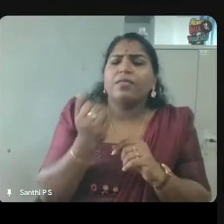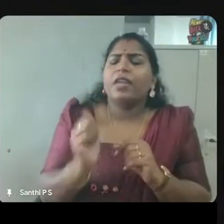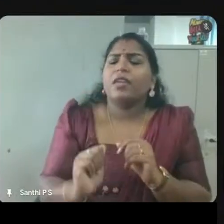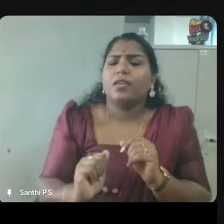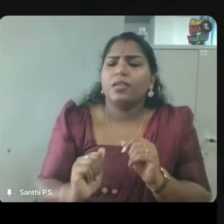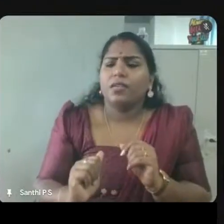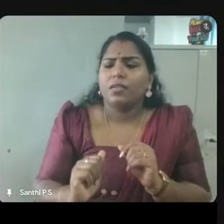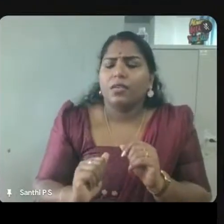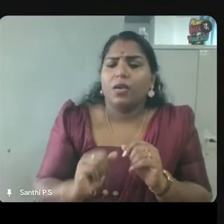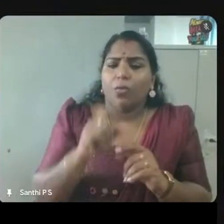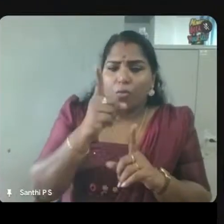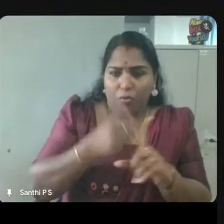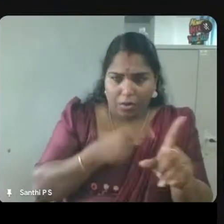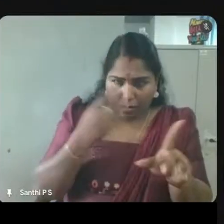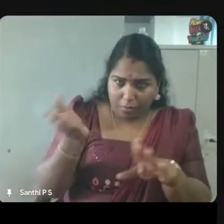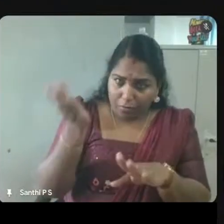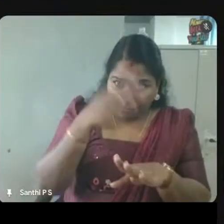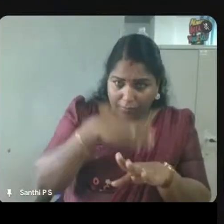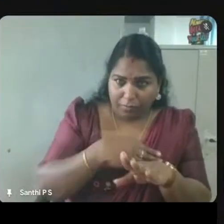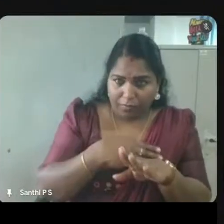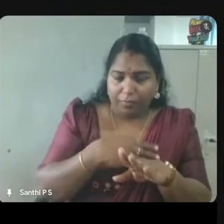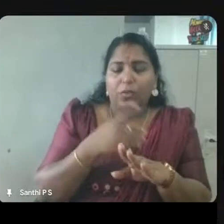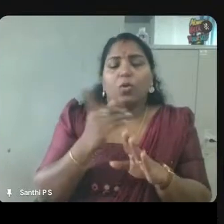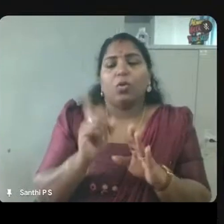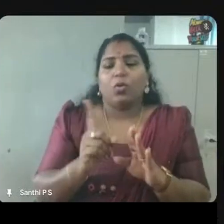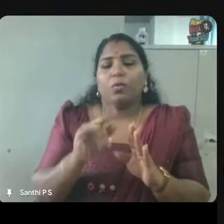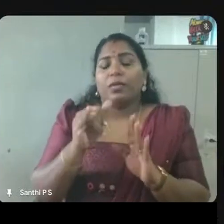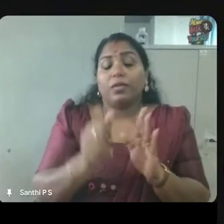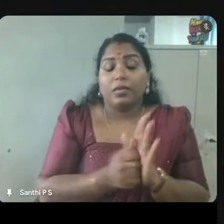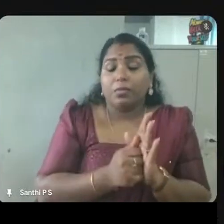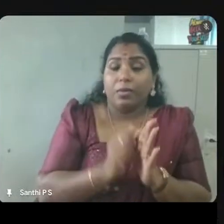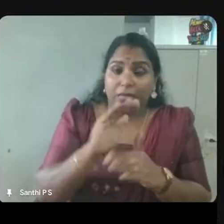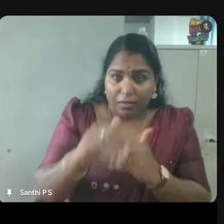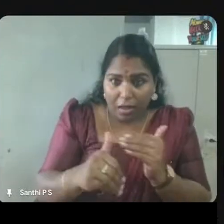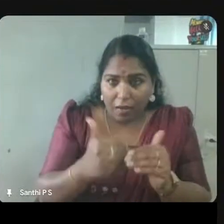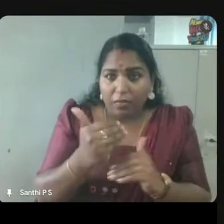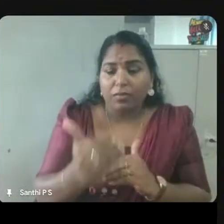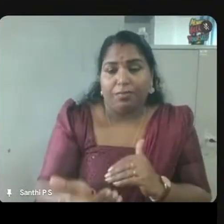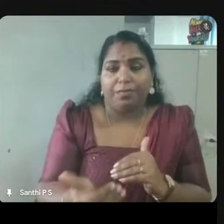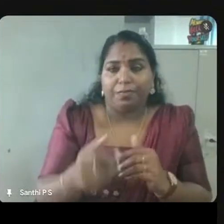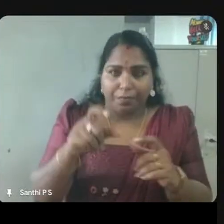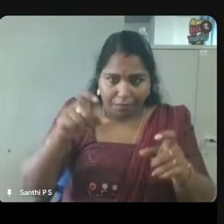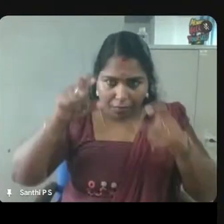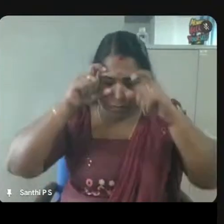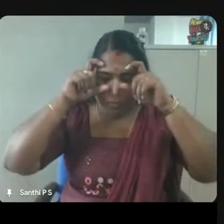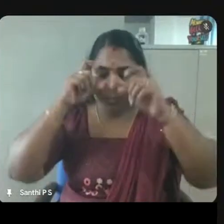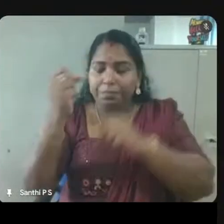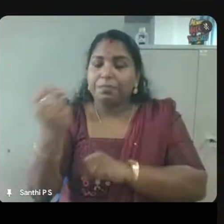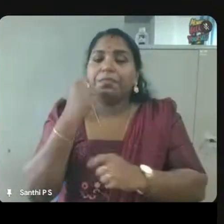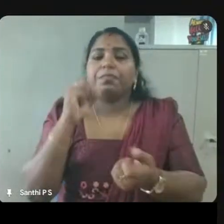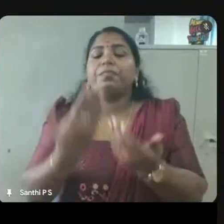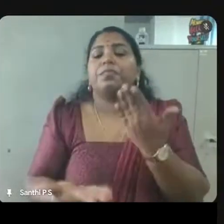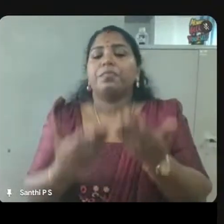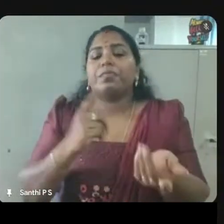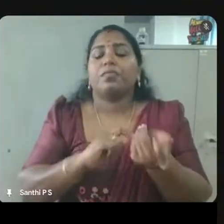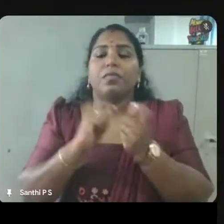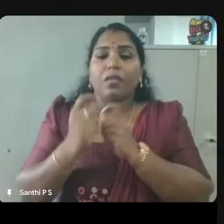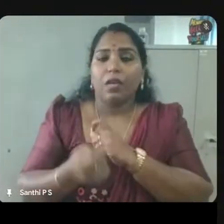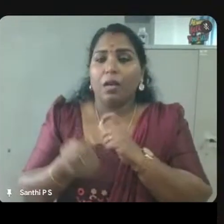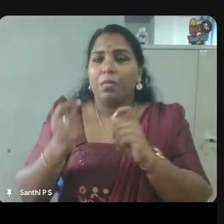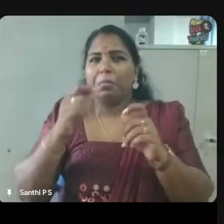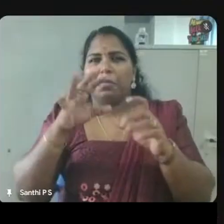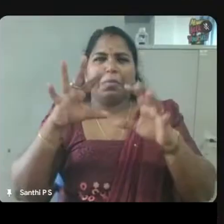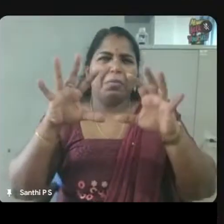ആകെയാണ്. 1 year ആയി. അപ്പൊ നമുക്കൊരു 6 months ഒക്കെ കഴിയുമ്പോൾ നമ്മുടെ കണ്ണാടിയുടെ പവർ വ്യത്യാസം വരാം. സോ ആ ഒരു ബ്ലറിംഗ് വിഷൻ തോന്നുമ്പോൾ ഒരു 30